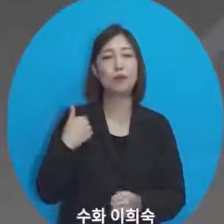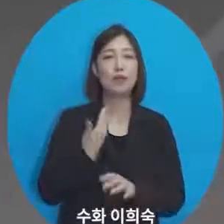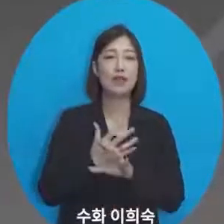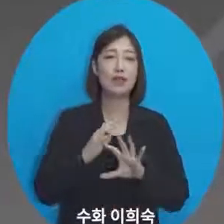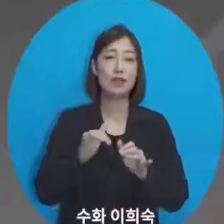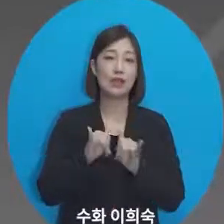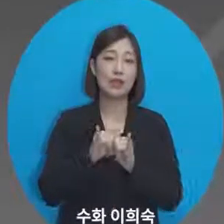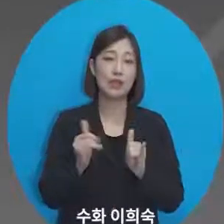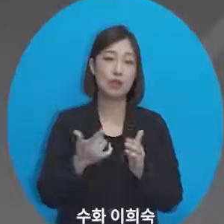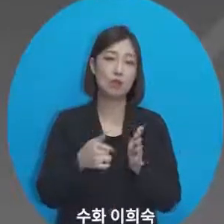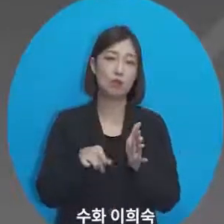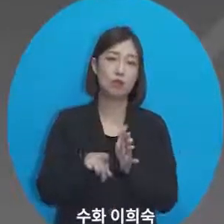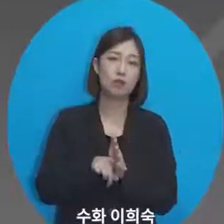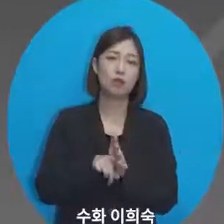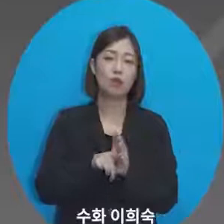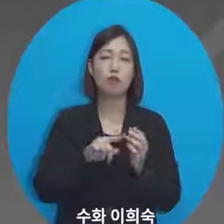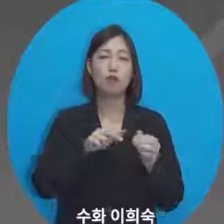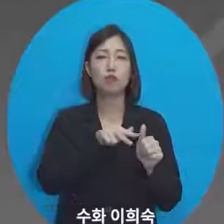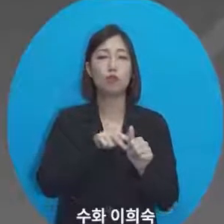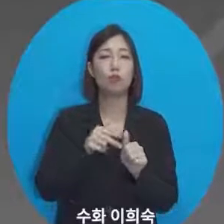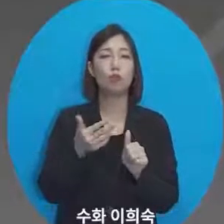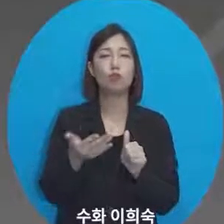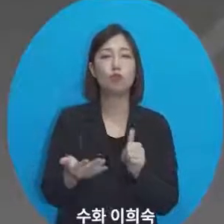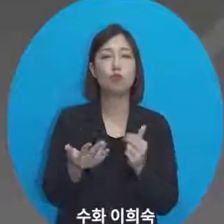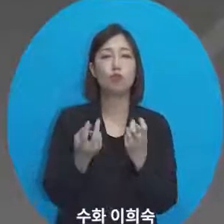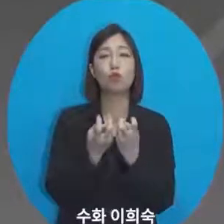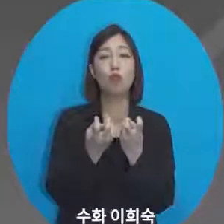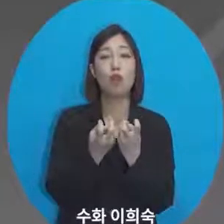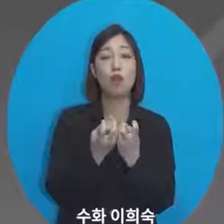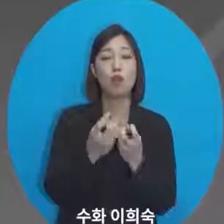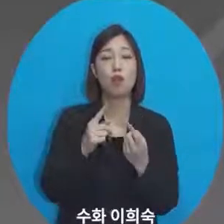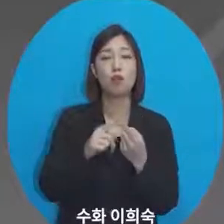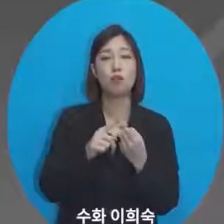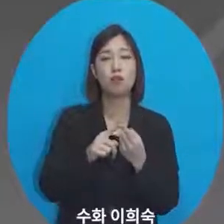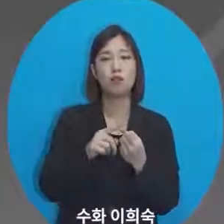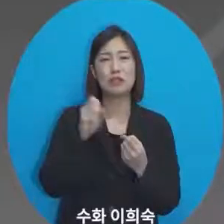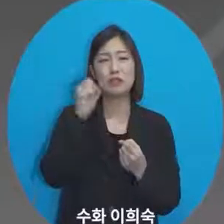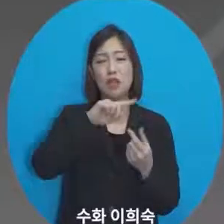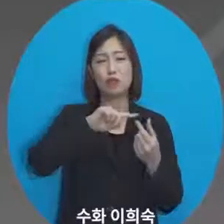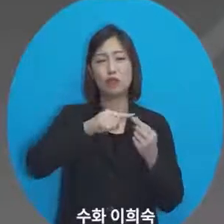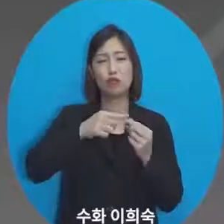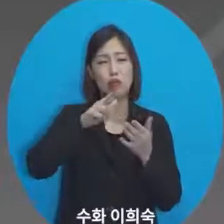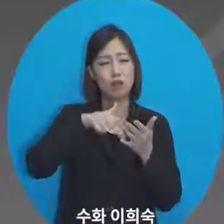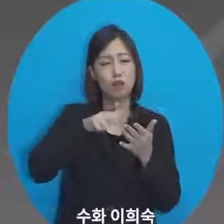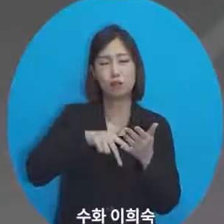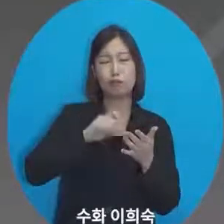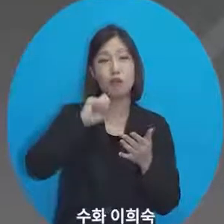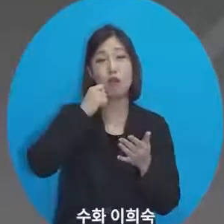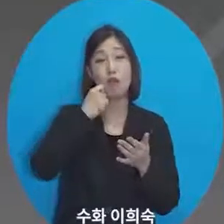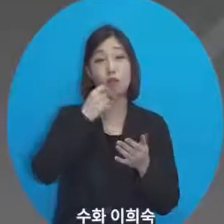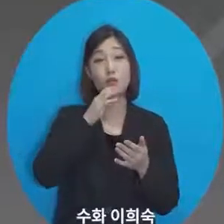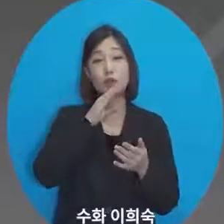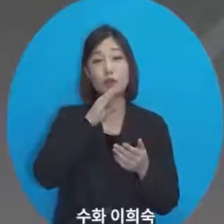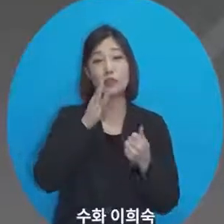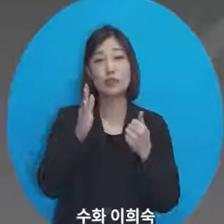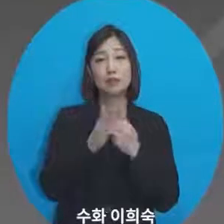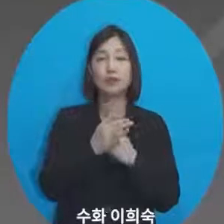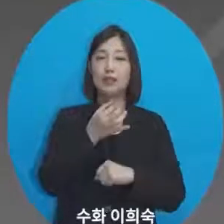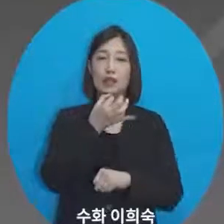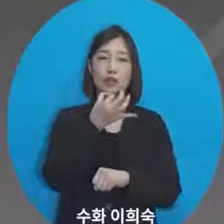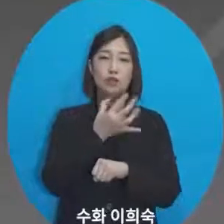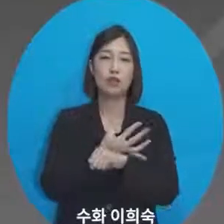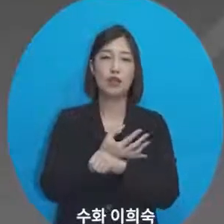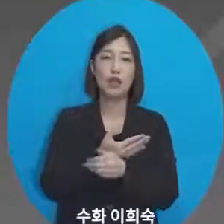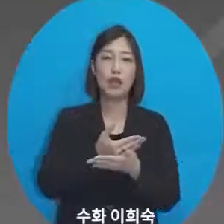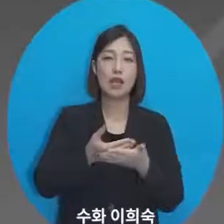접근을 위해서 깨알같이 아주 많은 문자로 안내를 하는 것이 아니라 최대한 단순화한 픽토그램 형태로 안내를